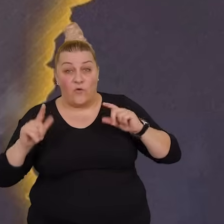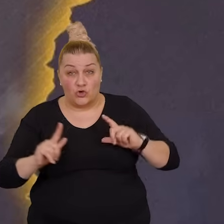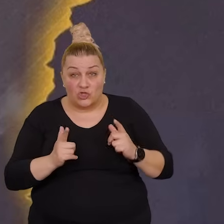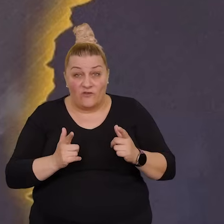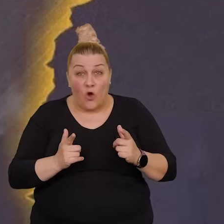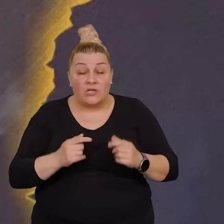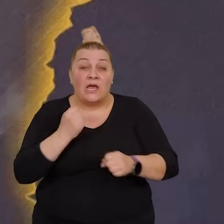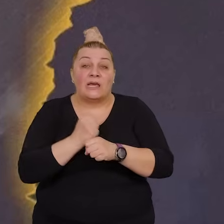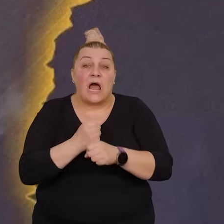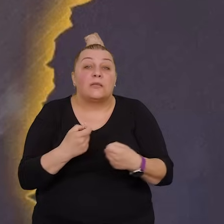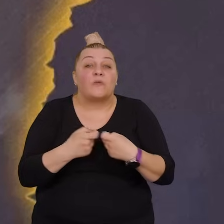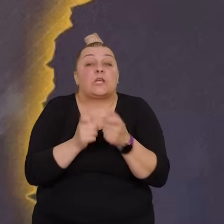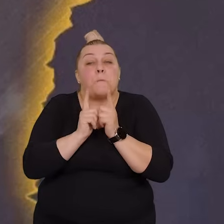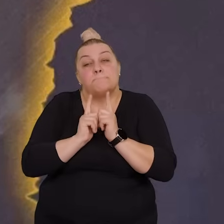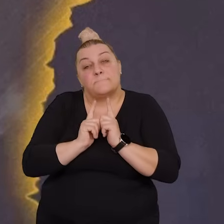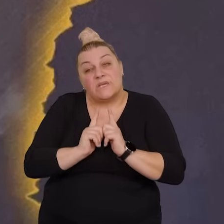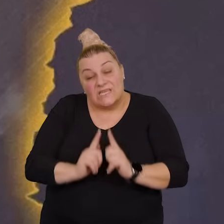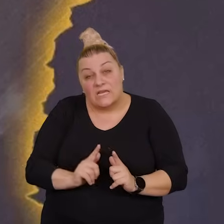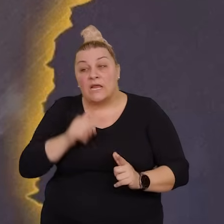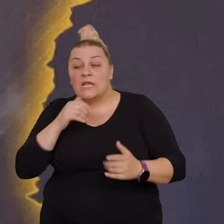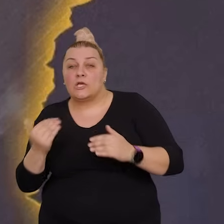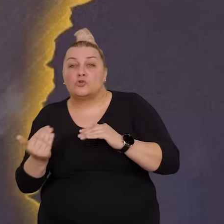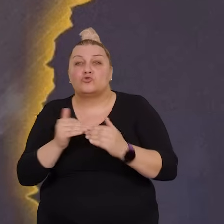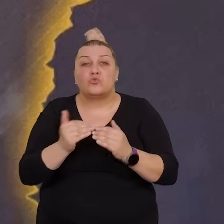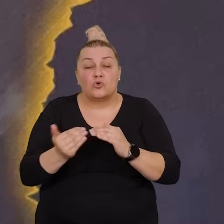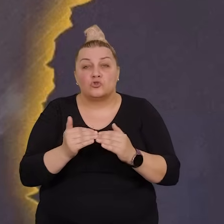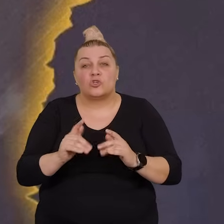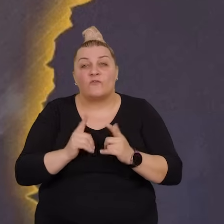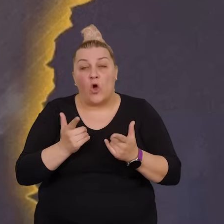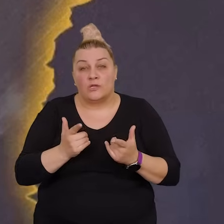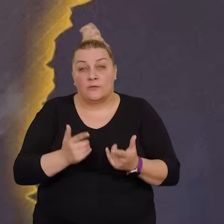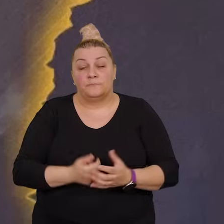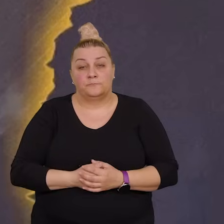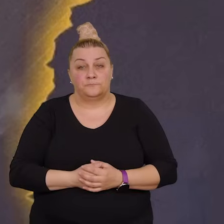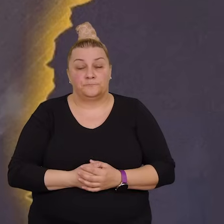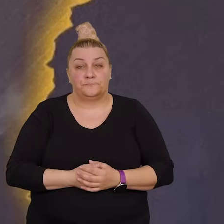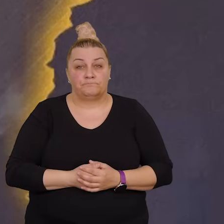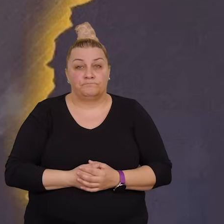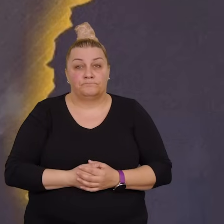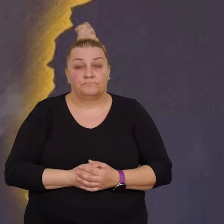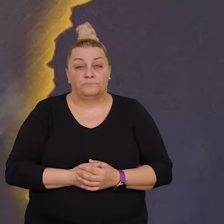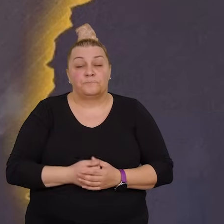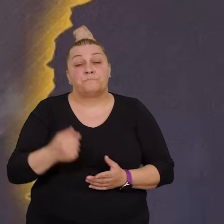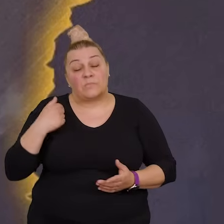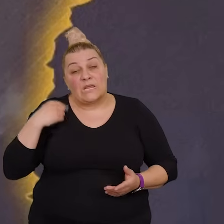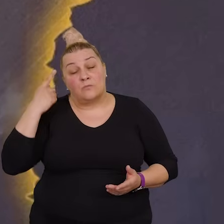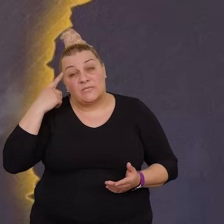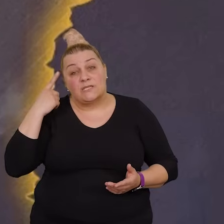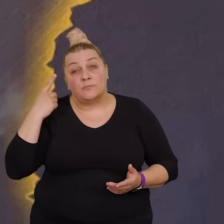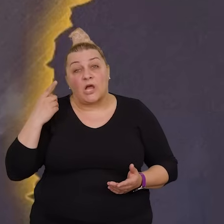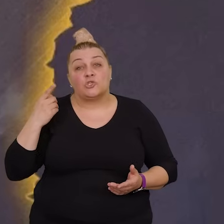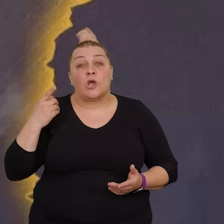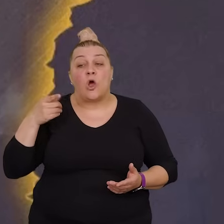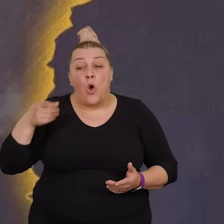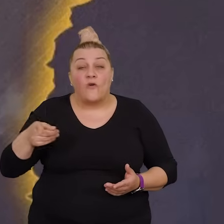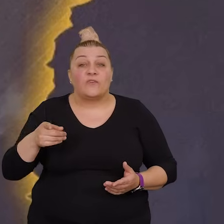miru i nekakvom suživotu, iako je prošao strahote, znate. Tako da, ja mislim da će